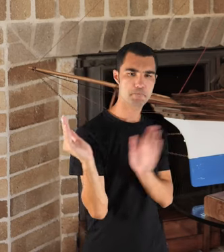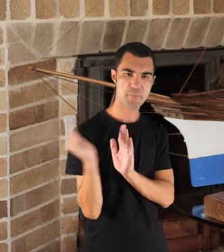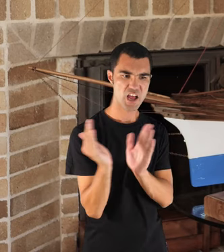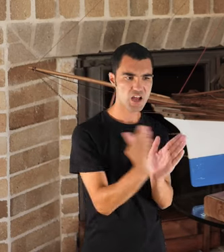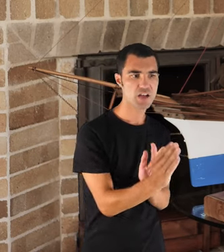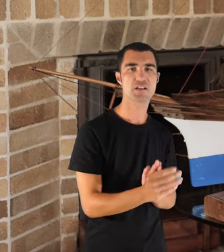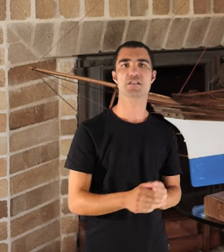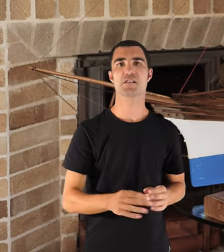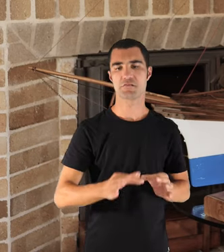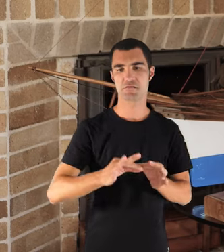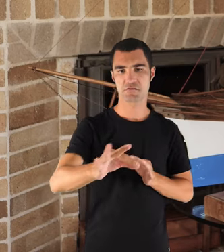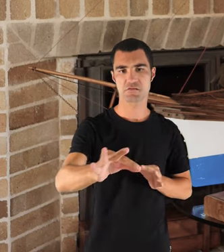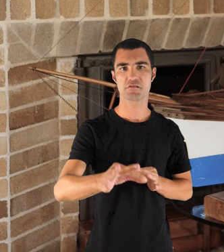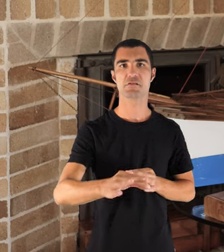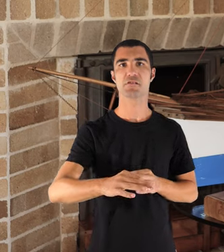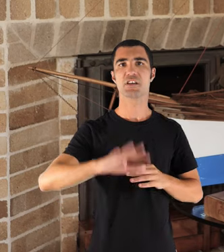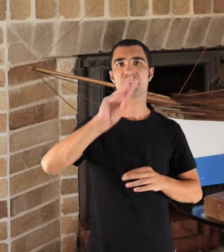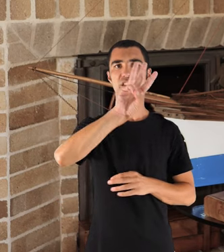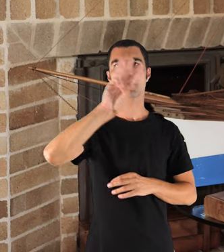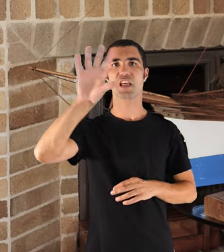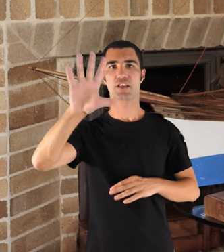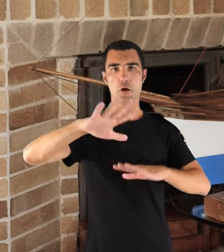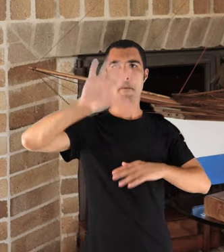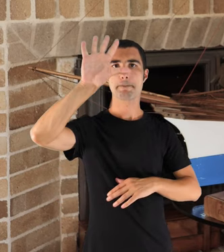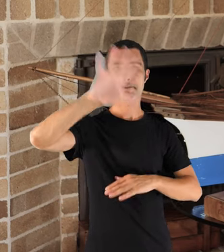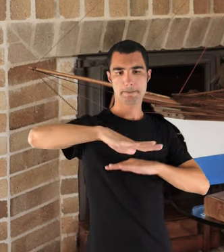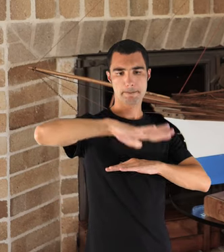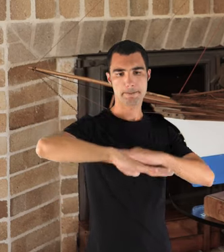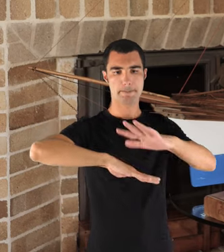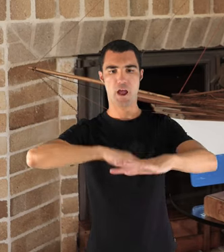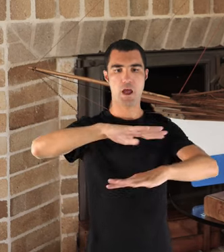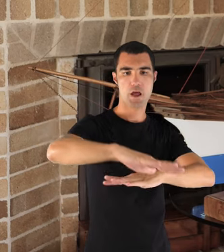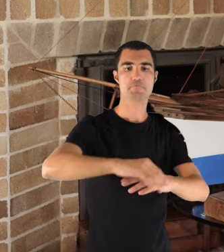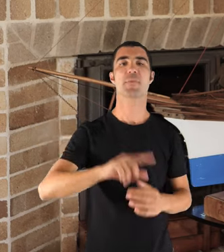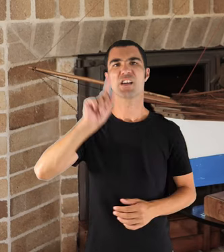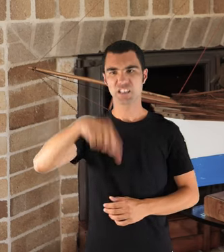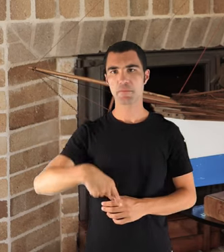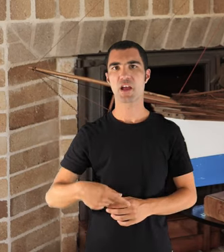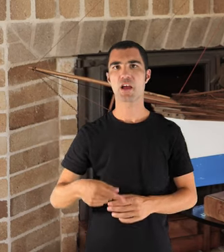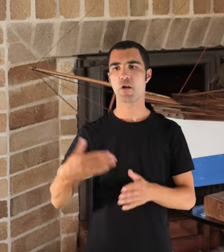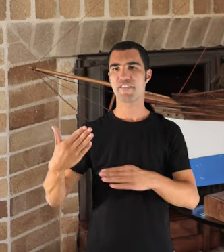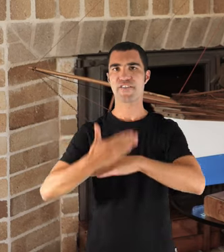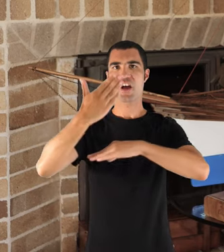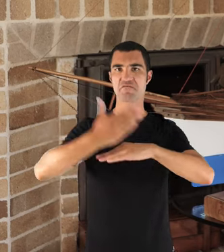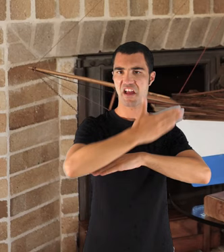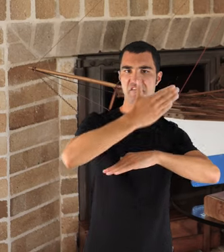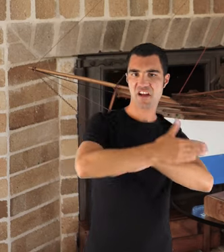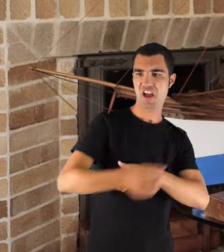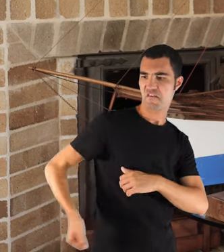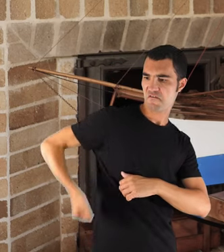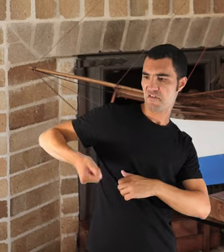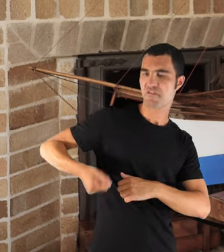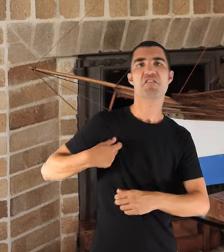petits, de 35 pans. Després vaig fer també una lanxa,